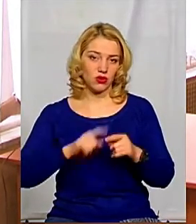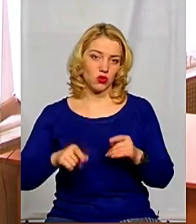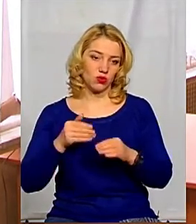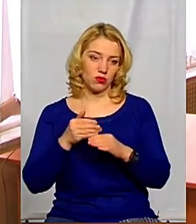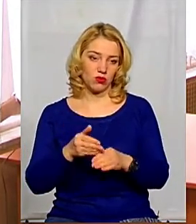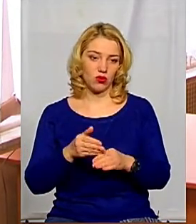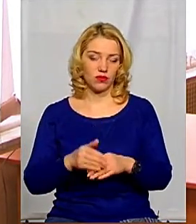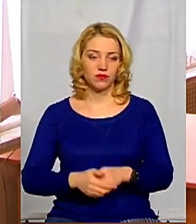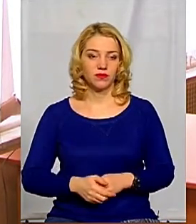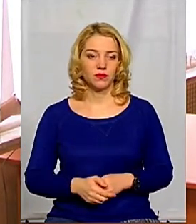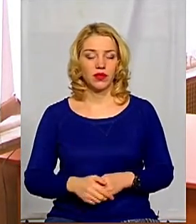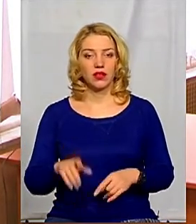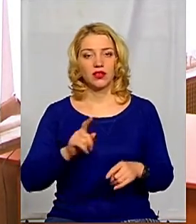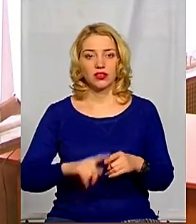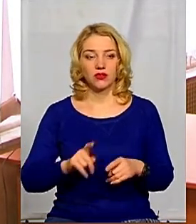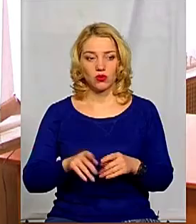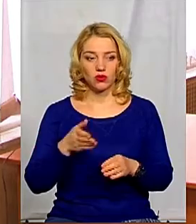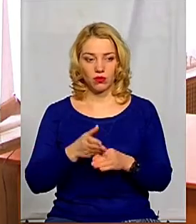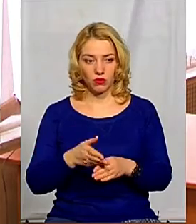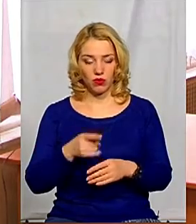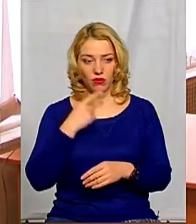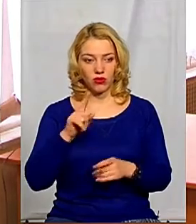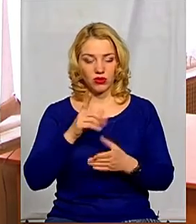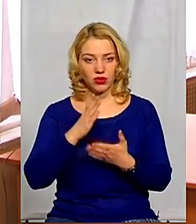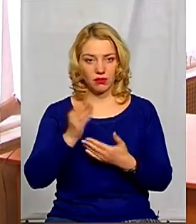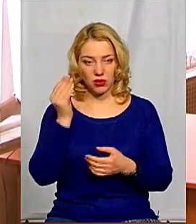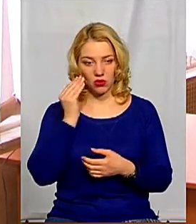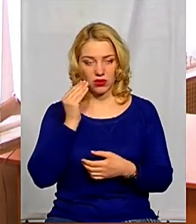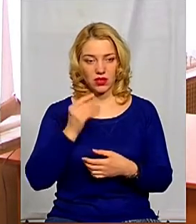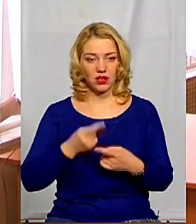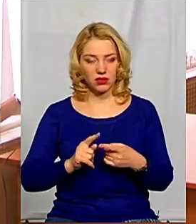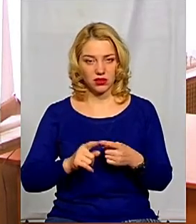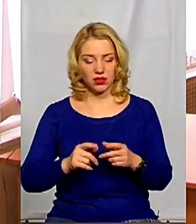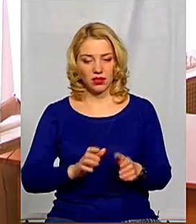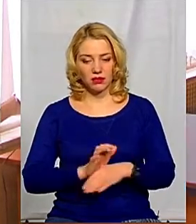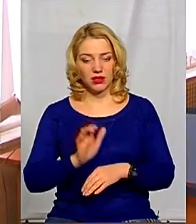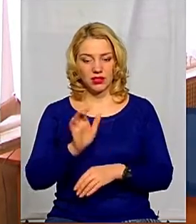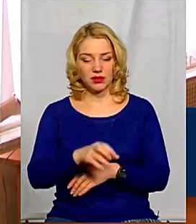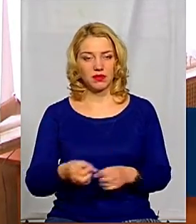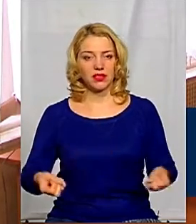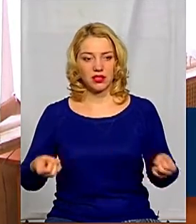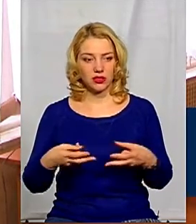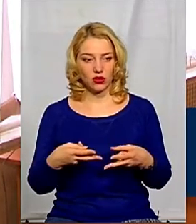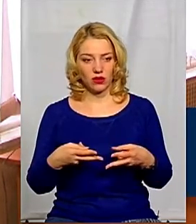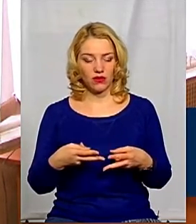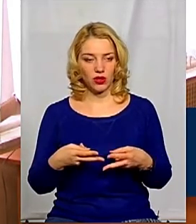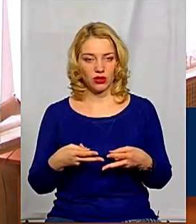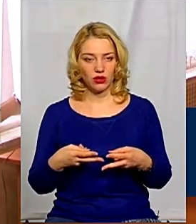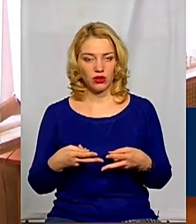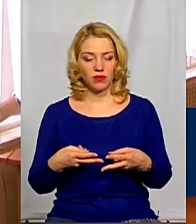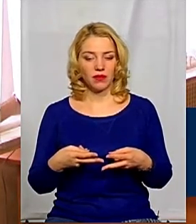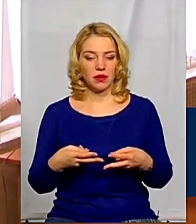допомогу. Швидкої допомоги вони кажуть, що підозра, ті присилають спеціалізовану вже обладнану